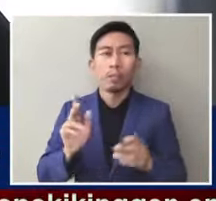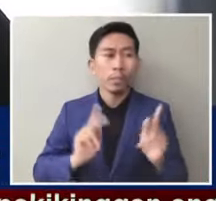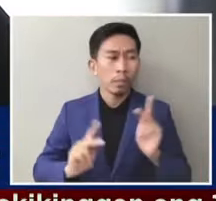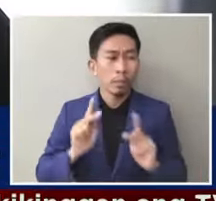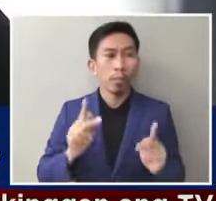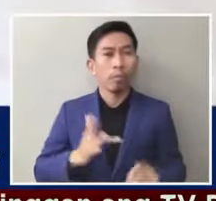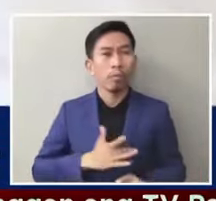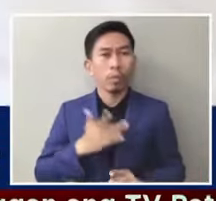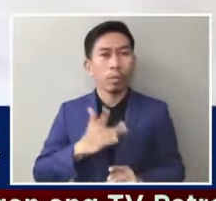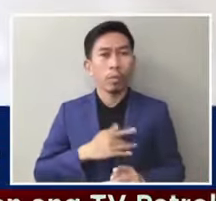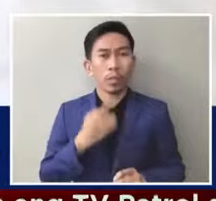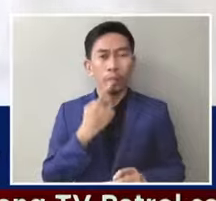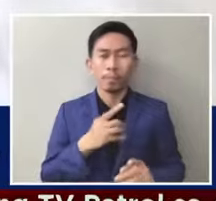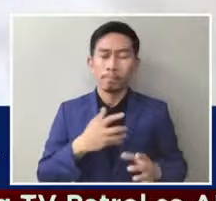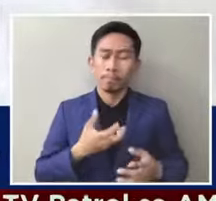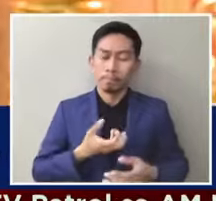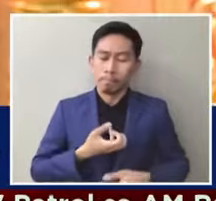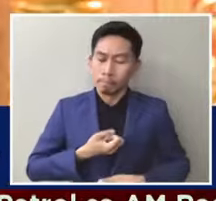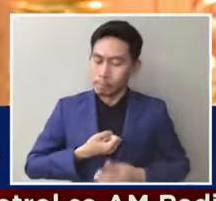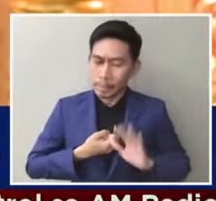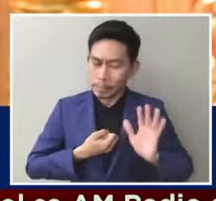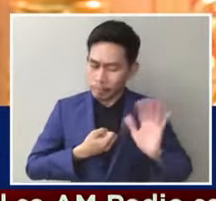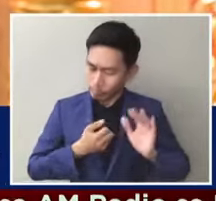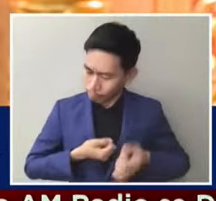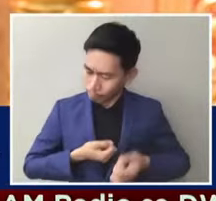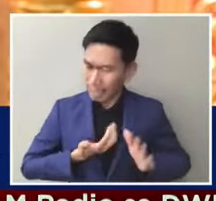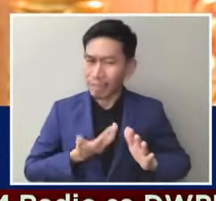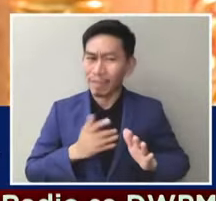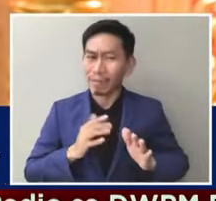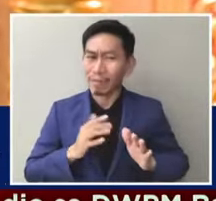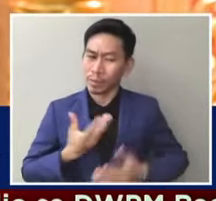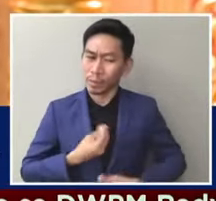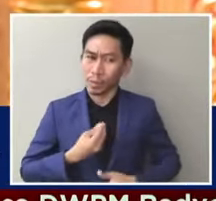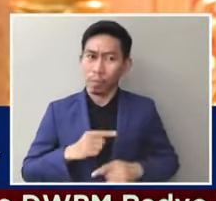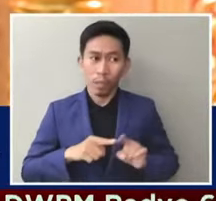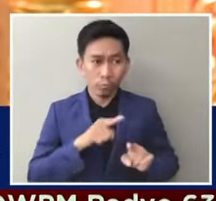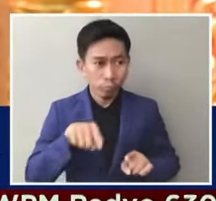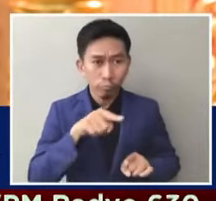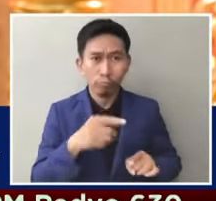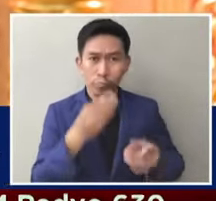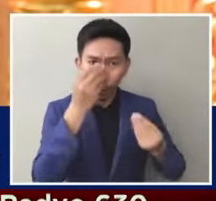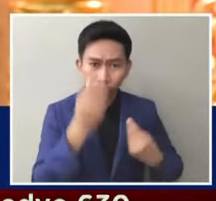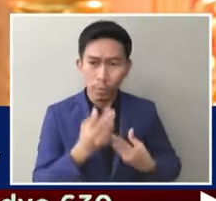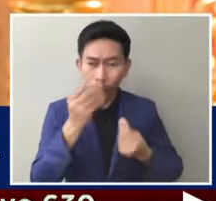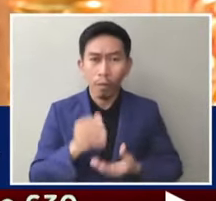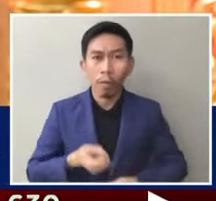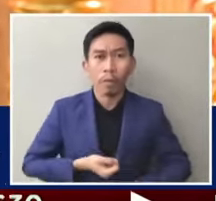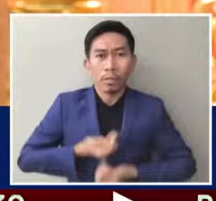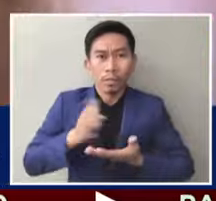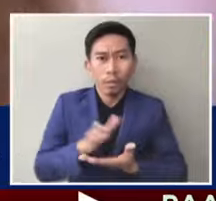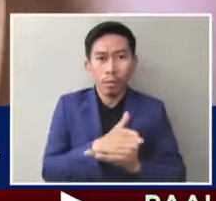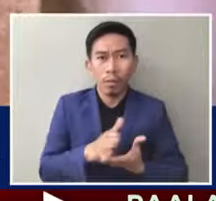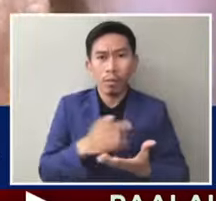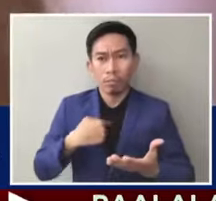ayoko magkwento dahil takot ako. Pero kasi nagkwento kayo, wala akong karapatan na hindi magkwento.